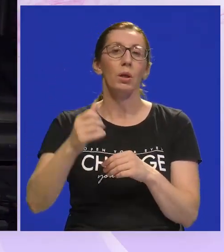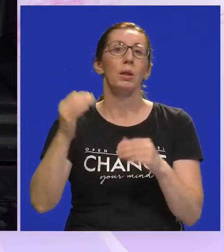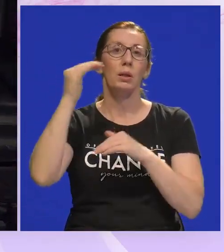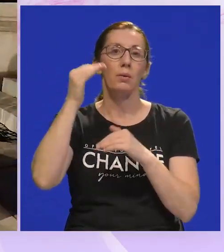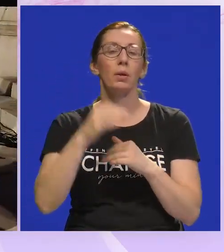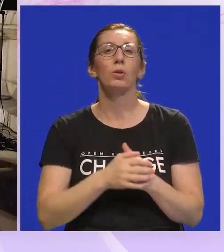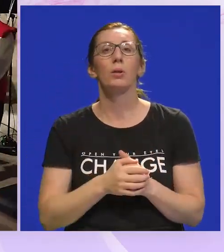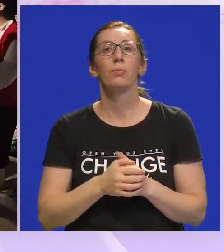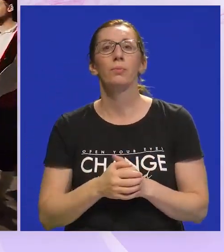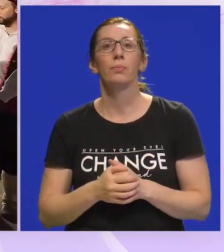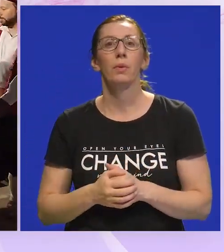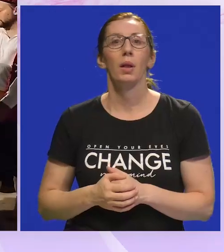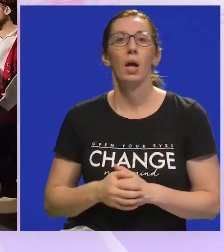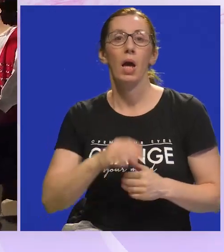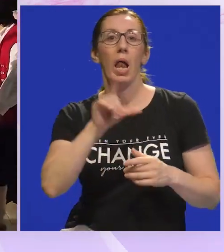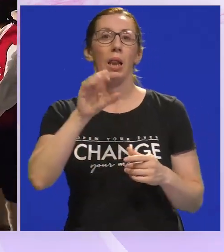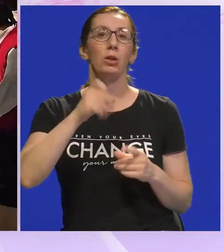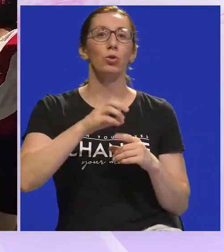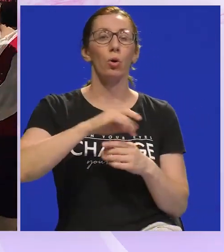ličko kolo.